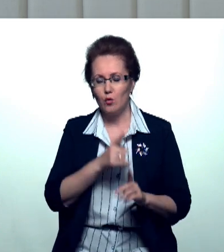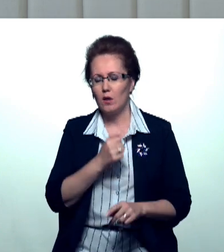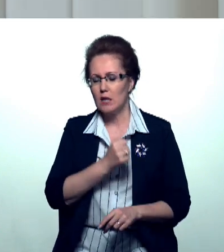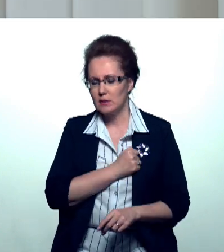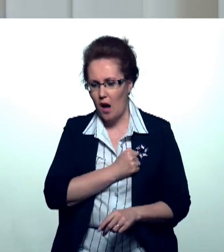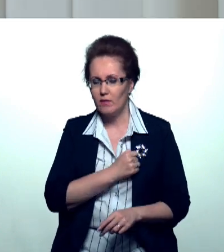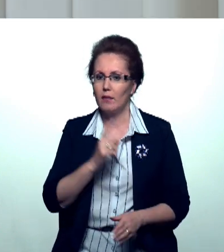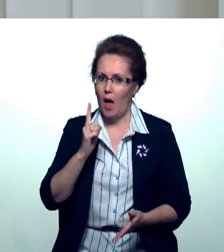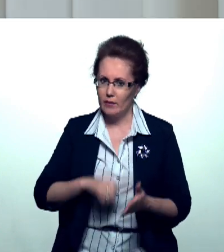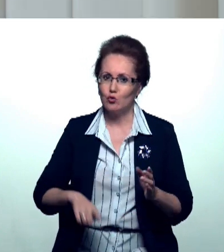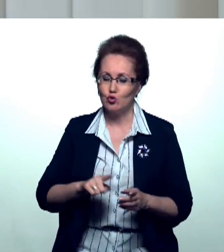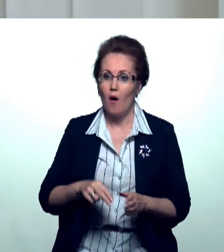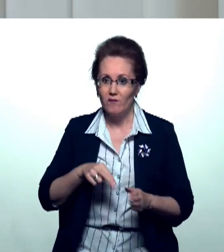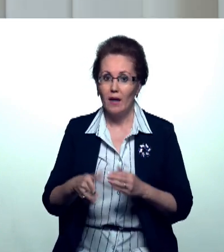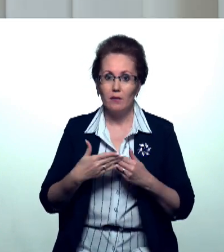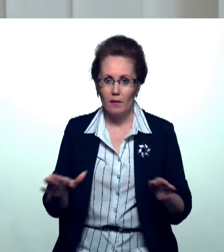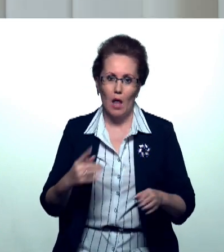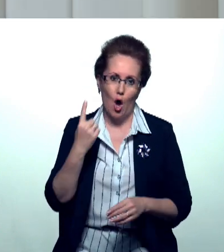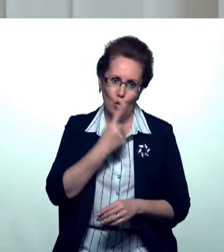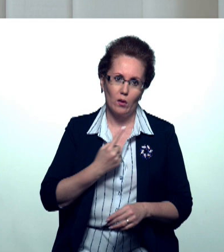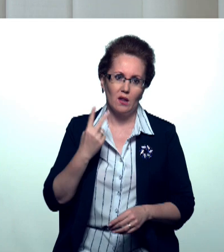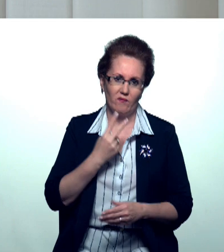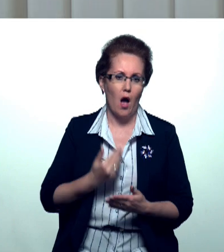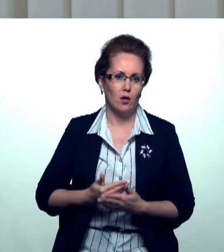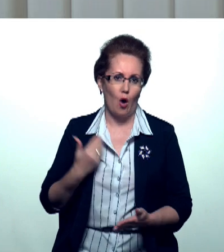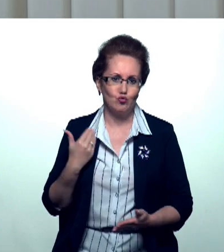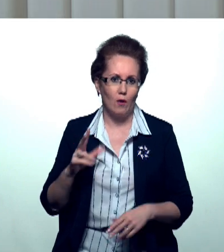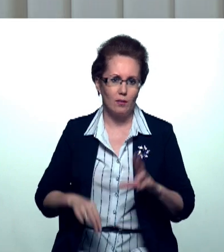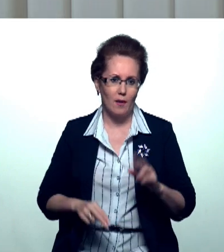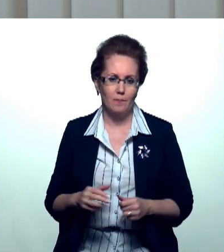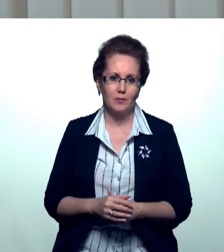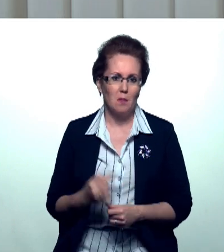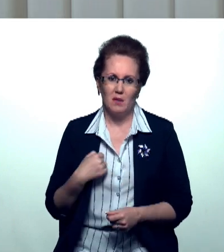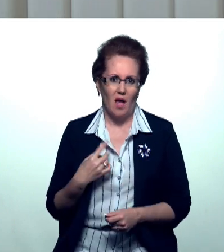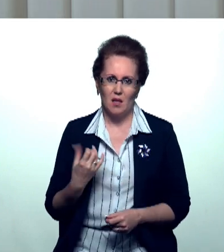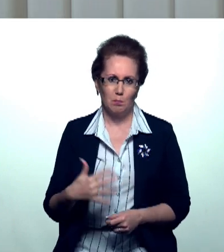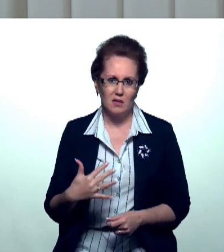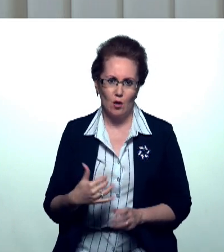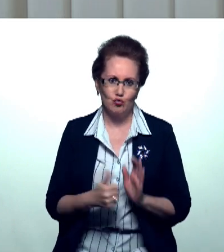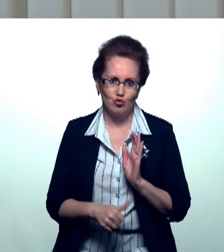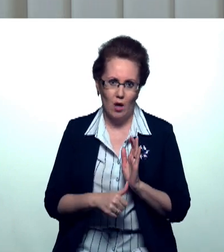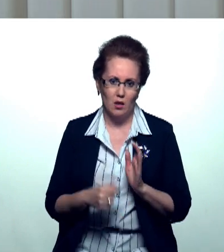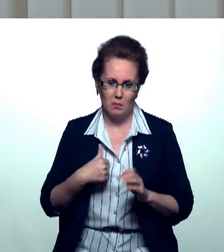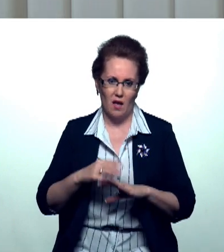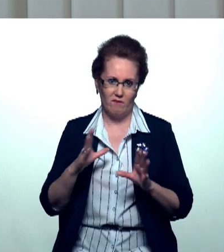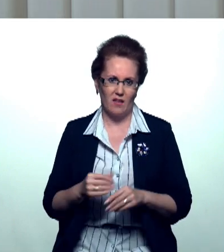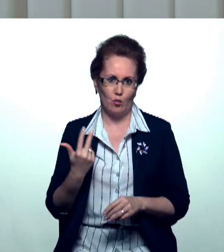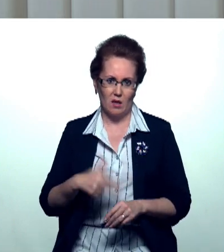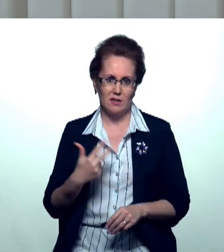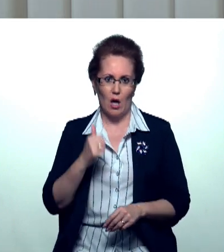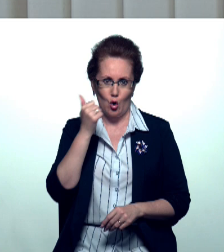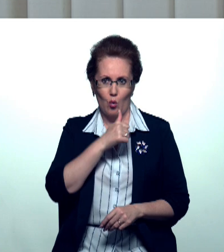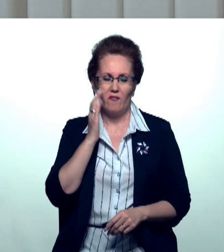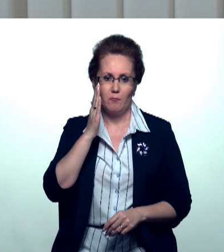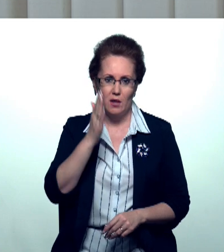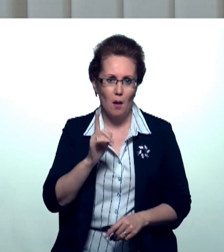раскаивается. Очень надеется, что выйдет хотя бы на год-два раньше. И мне ведь не 50 лет, не 60, всего 33 года, еще все впереди. У меня